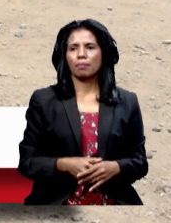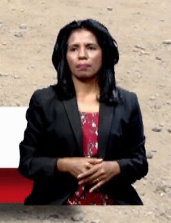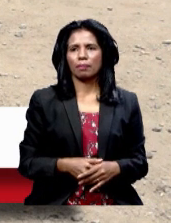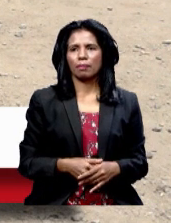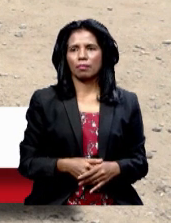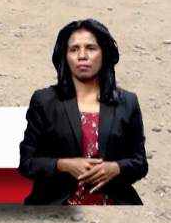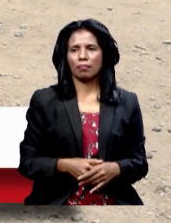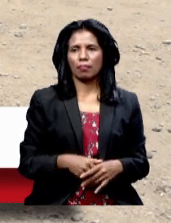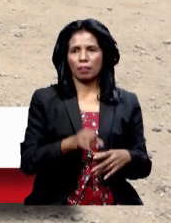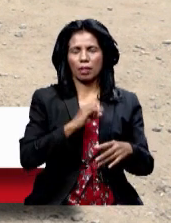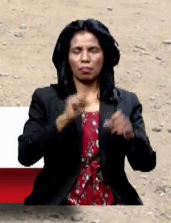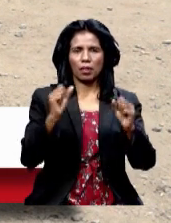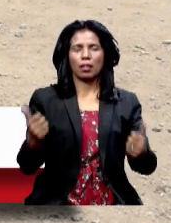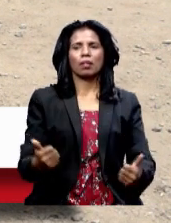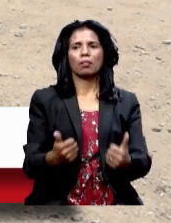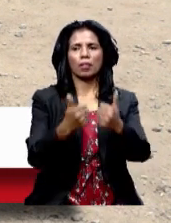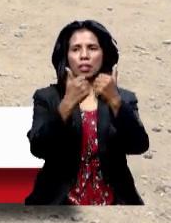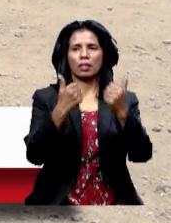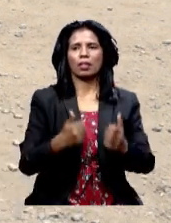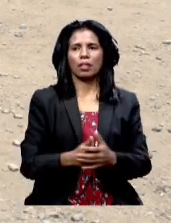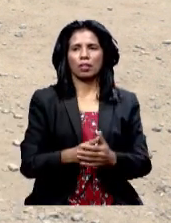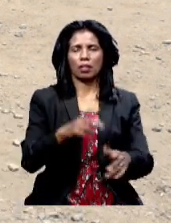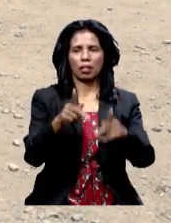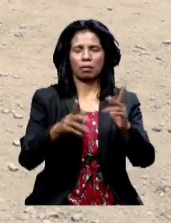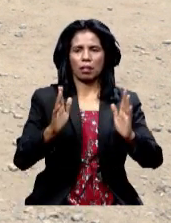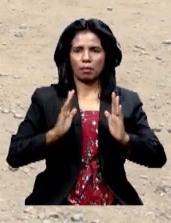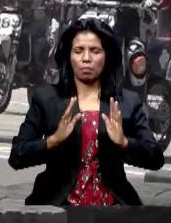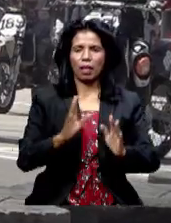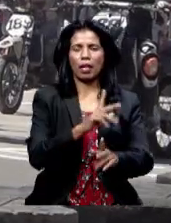Hau bele compete ho ema bot.